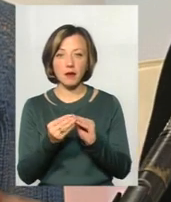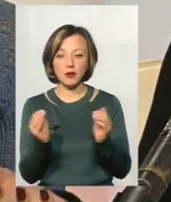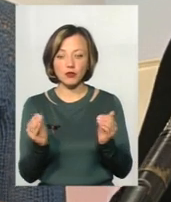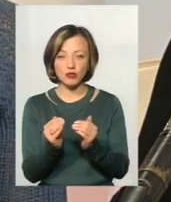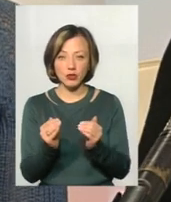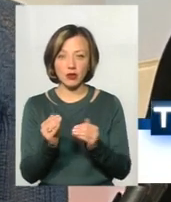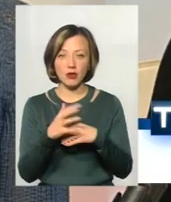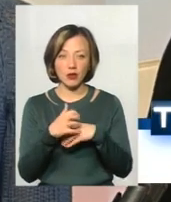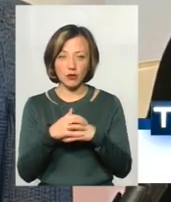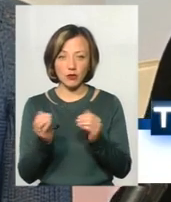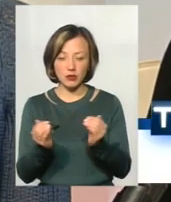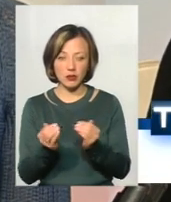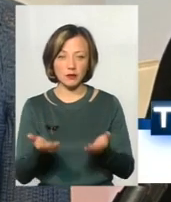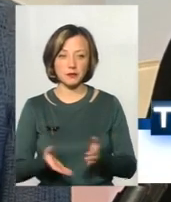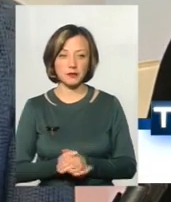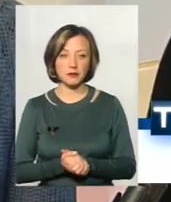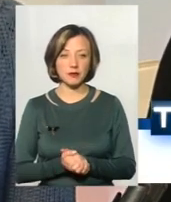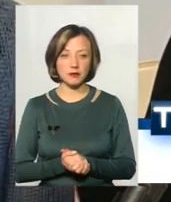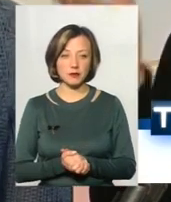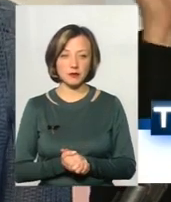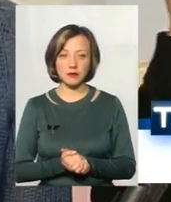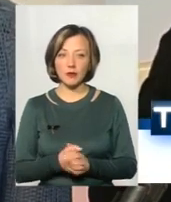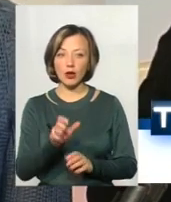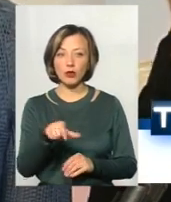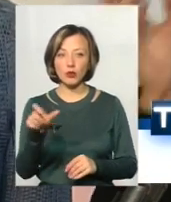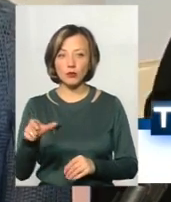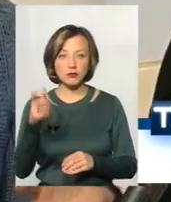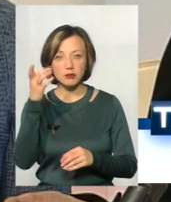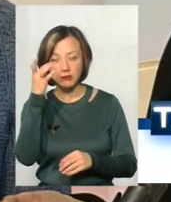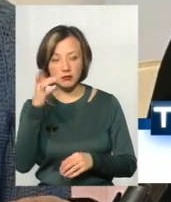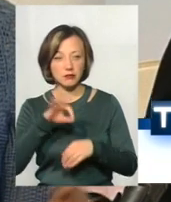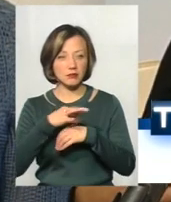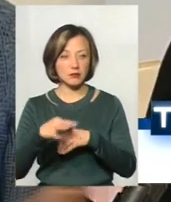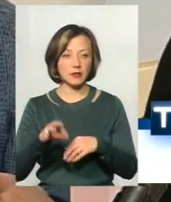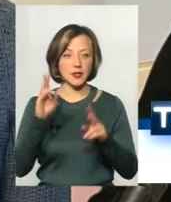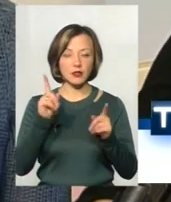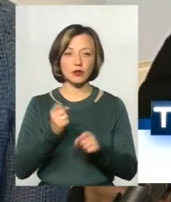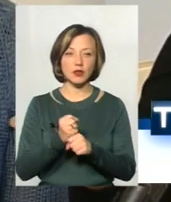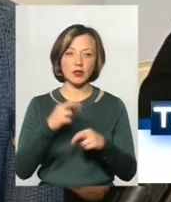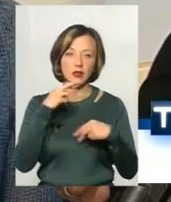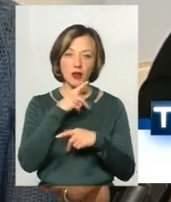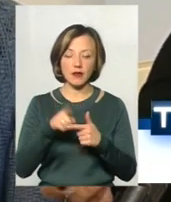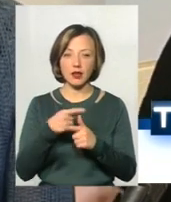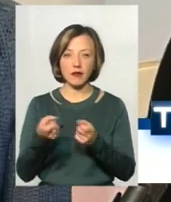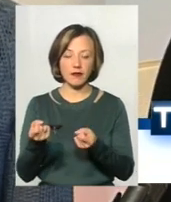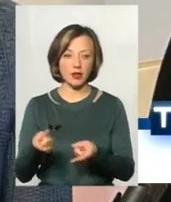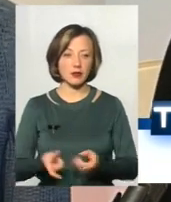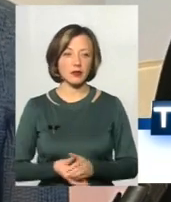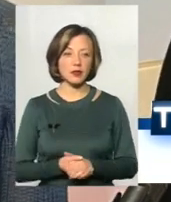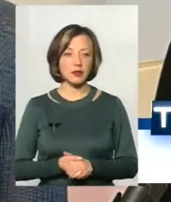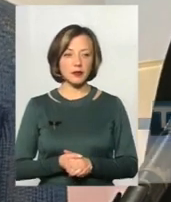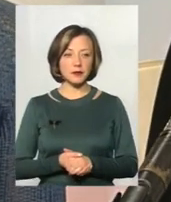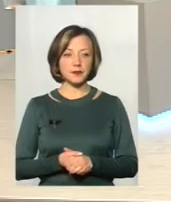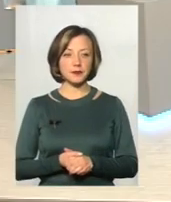з кошечками, з котятами, і у людей схватаються за голову, і какой этот, или травять, или викидають. У людей